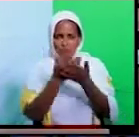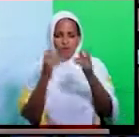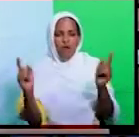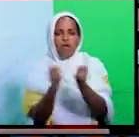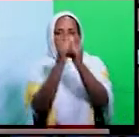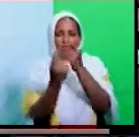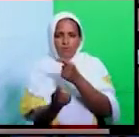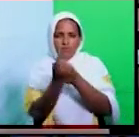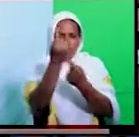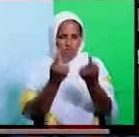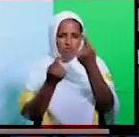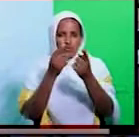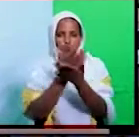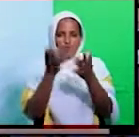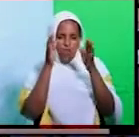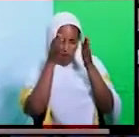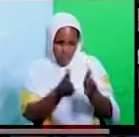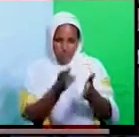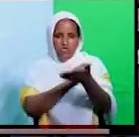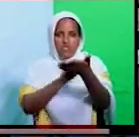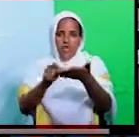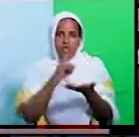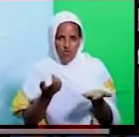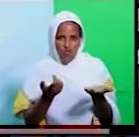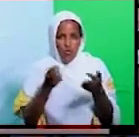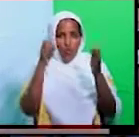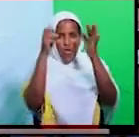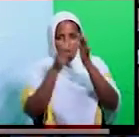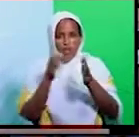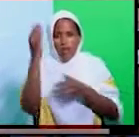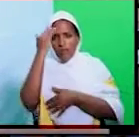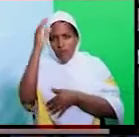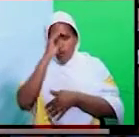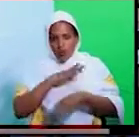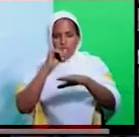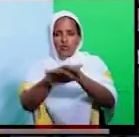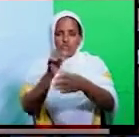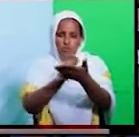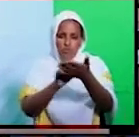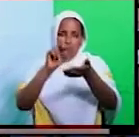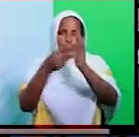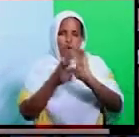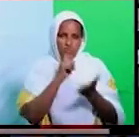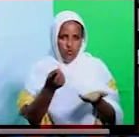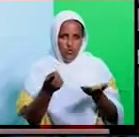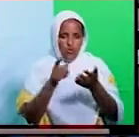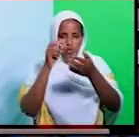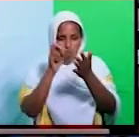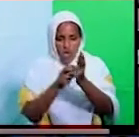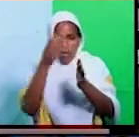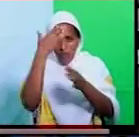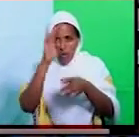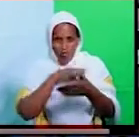ጠፋው እና በዛን ጊዜ ወደ እግዚአብሔር ጸለየ። እባክህ እግዚአብሔር ሙሴን ላክልኝና ንባቡንም ትርጉሙንም